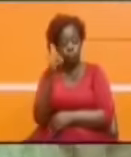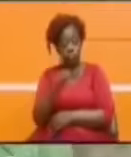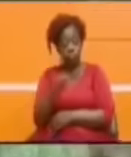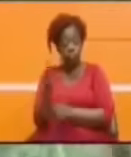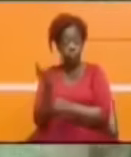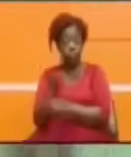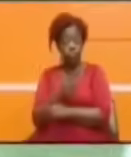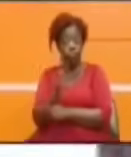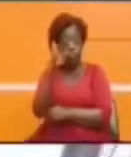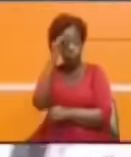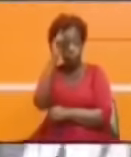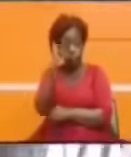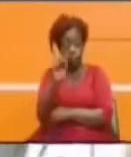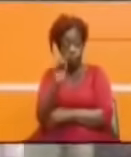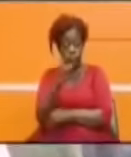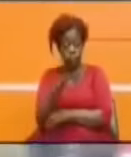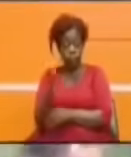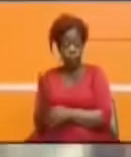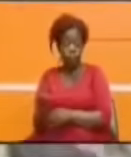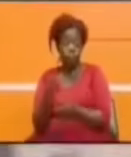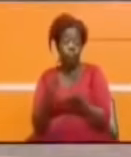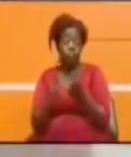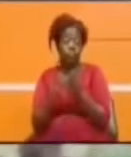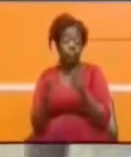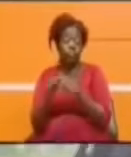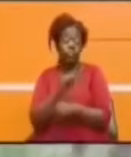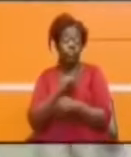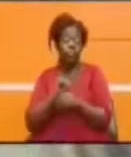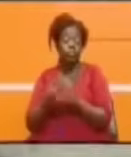Abasirikale basoose kubasaba mmundu ze babadde bakozesa ne bagaana